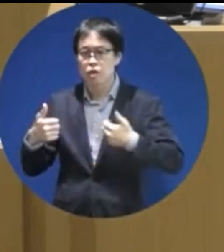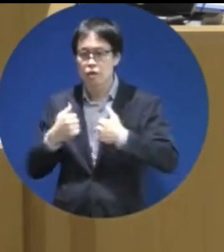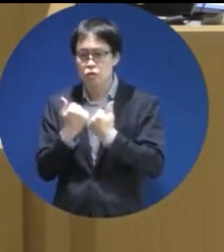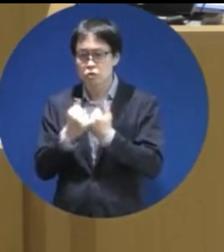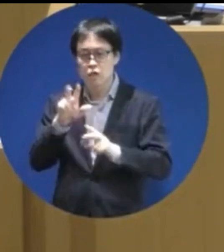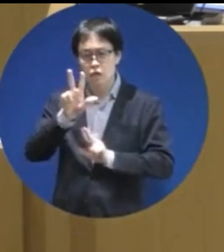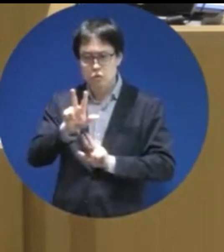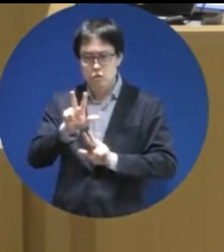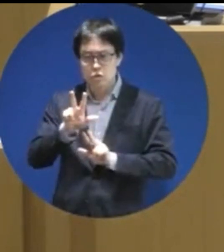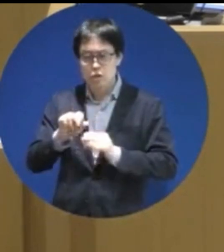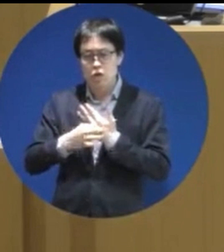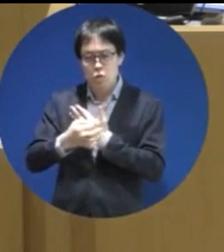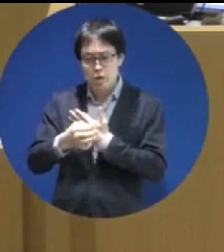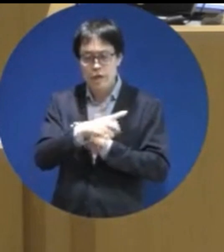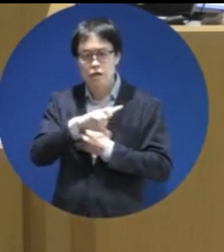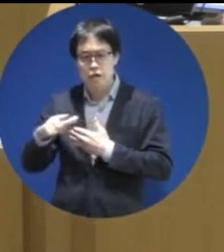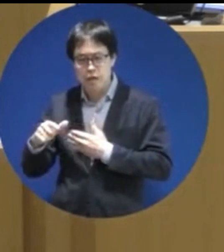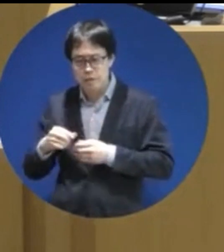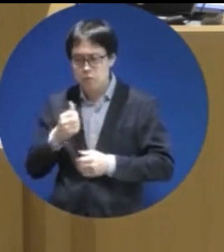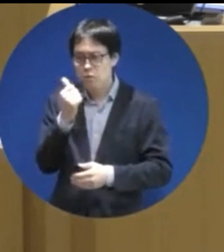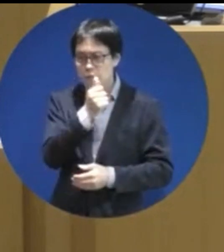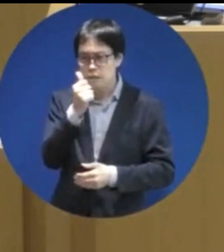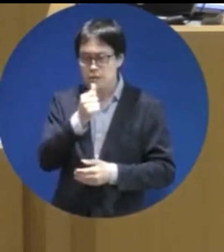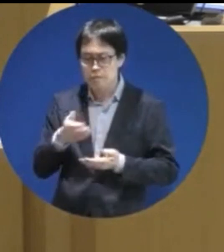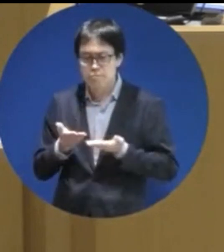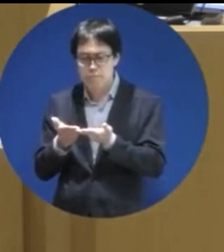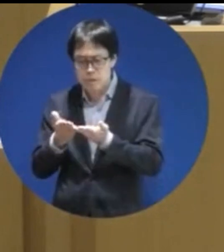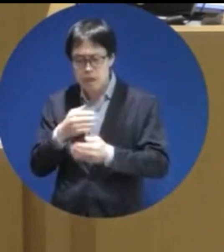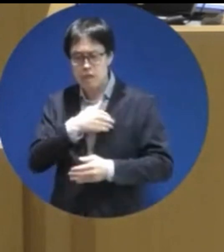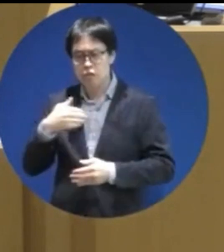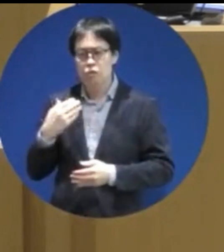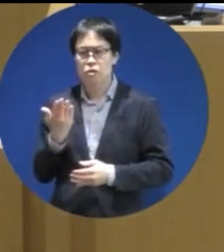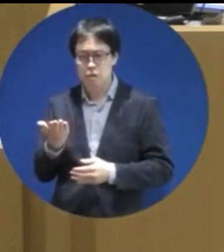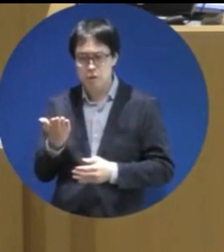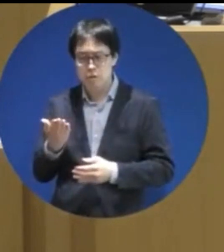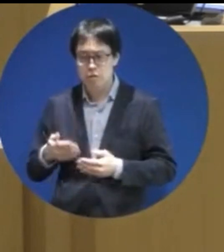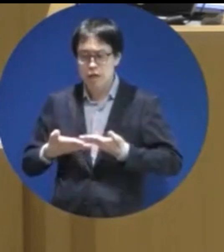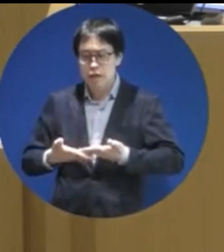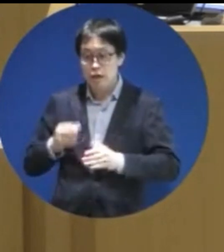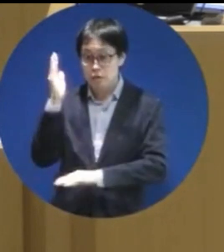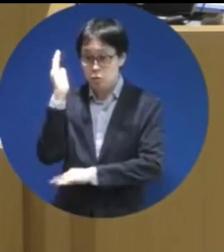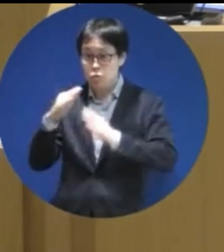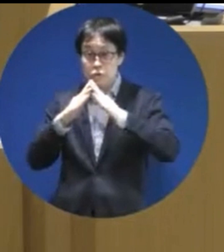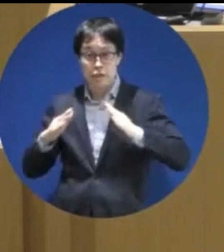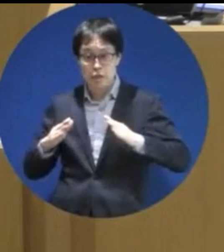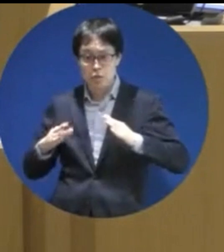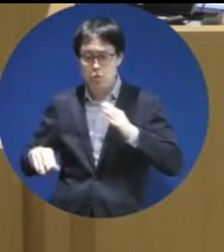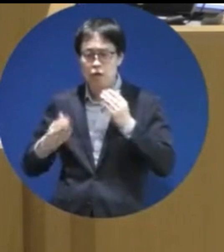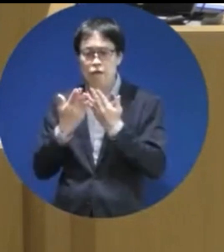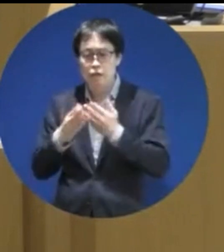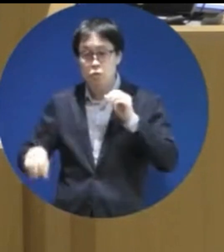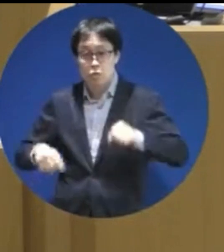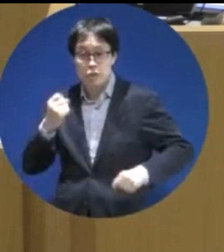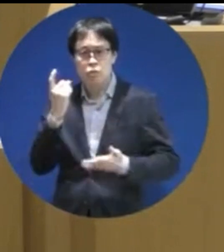険のことなども総合的なご案内や啓発をできないでしょうか。この安全講習を学校の生徒向けだけでは